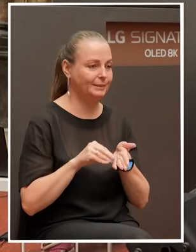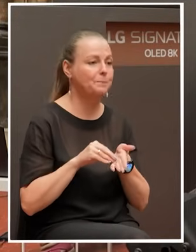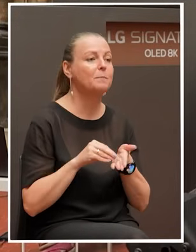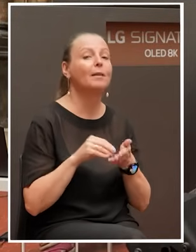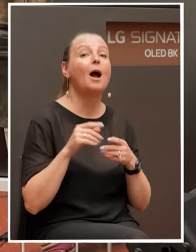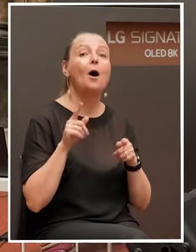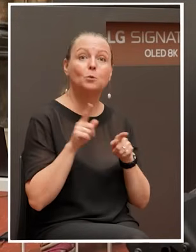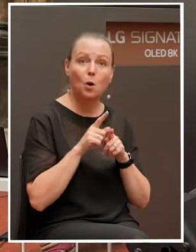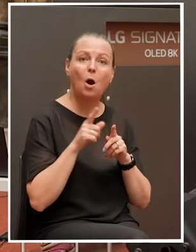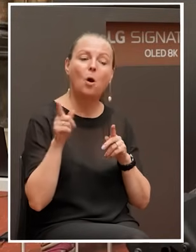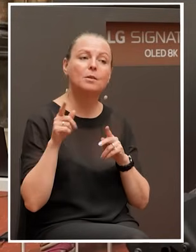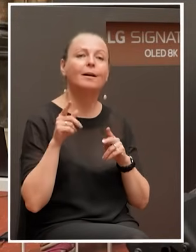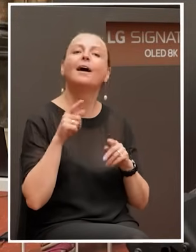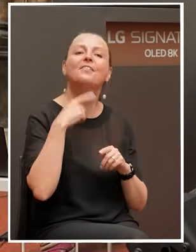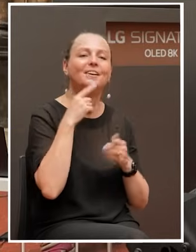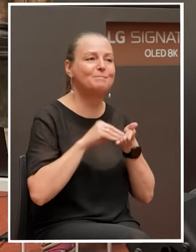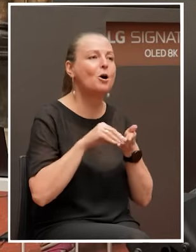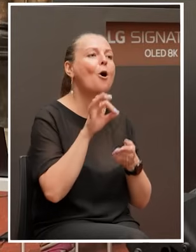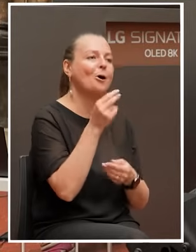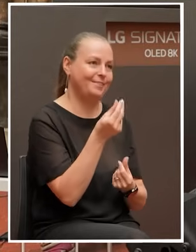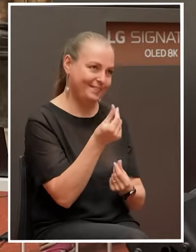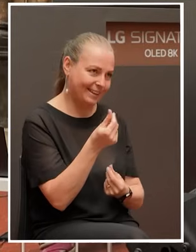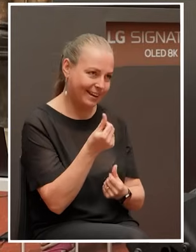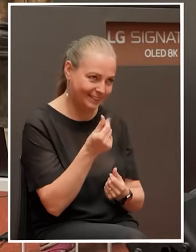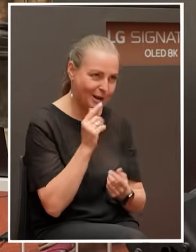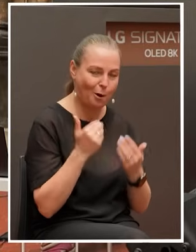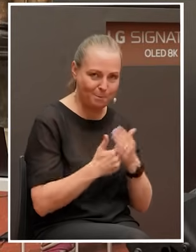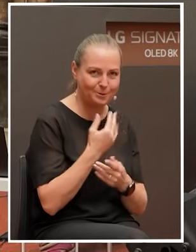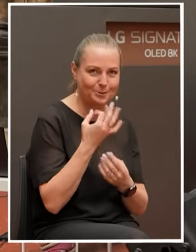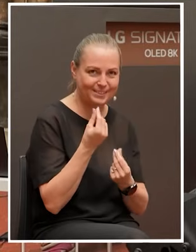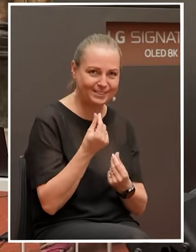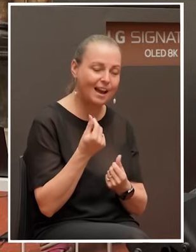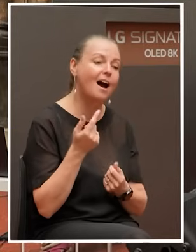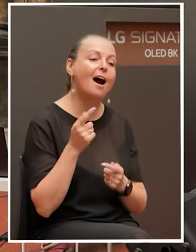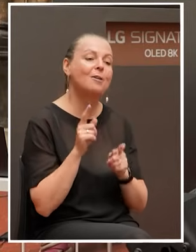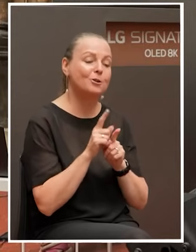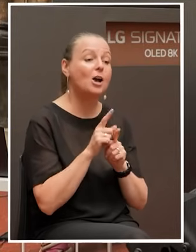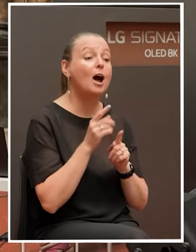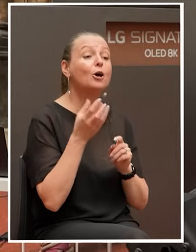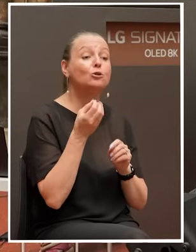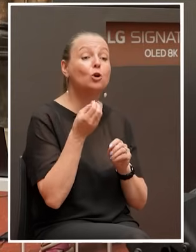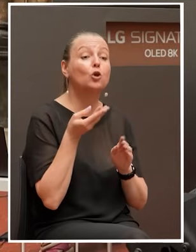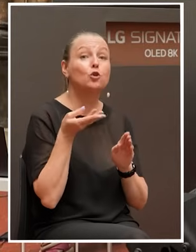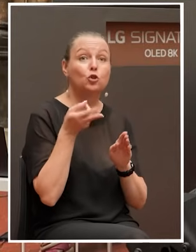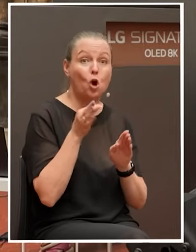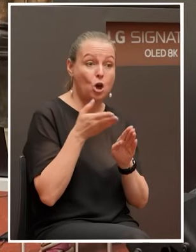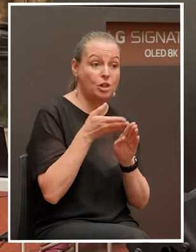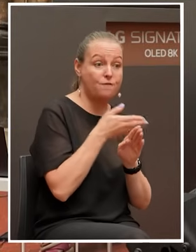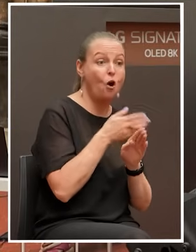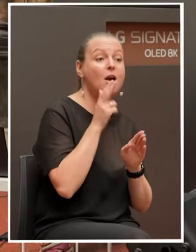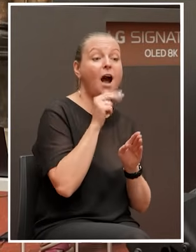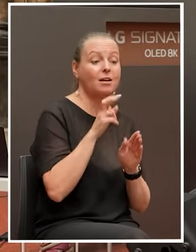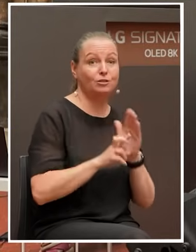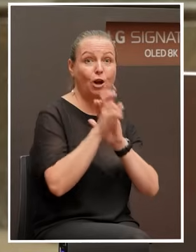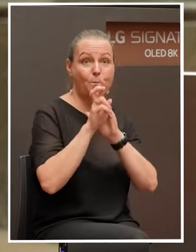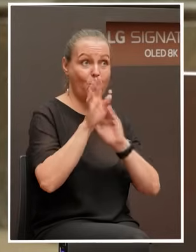обращает снова внимание на деньги. Это тоже немаловажный момент. Еще до того, как соборы были